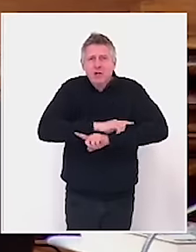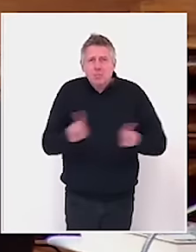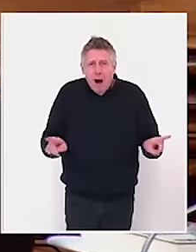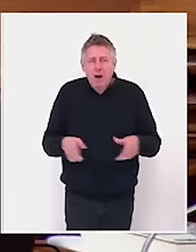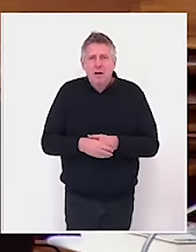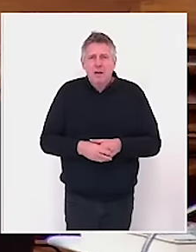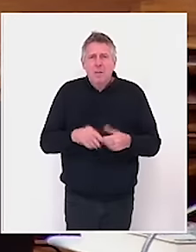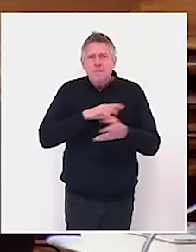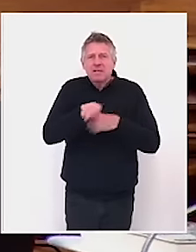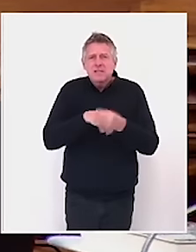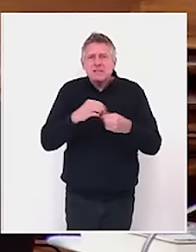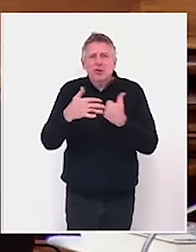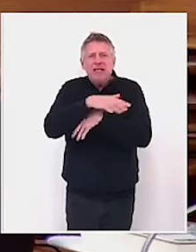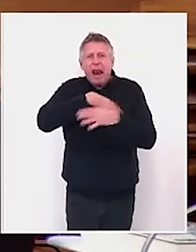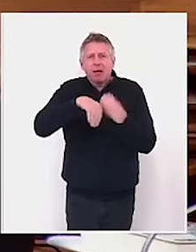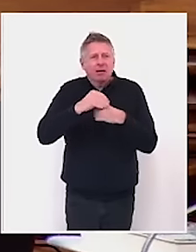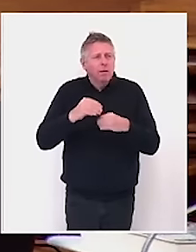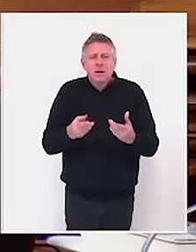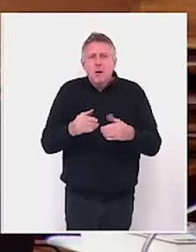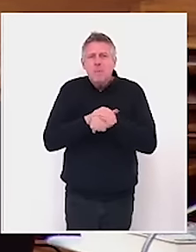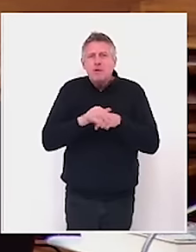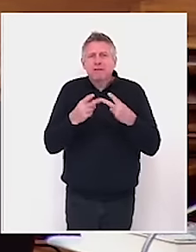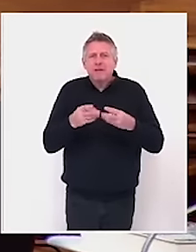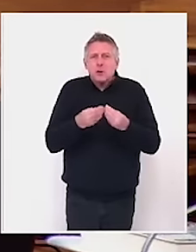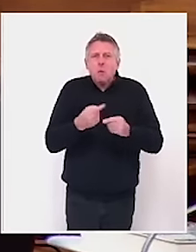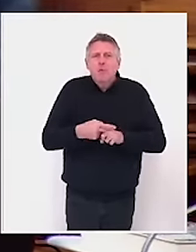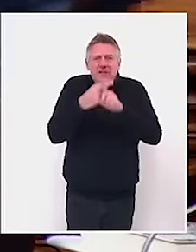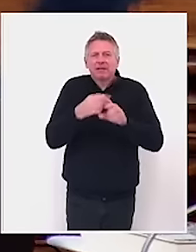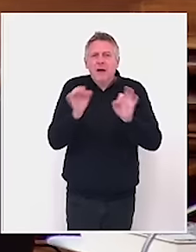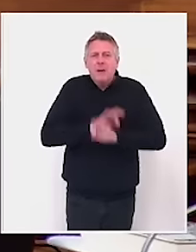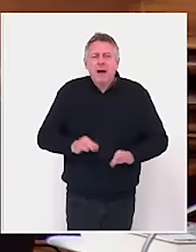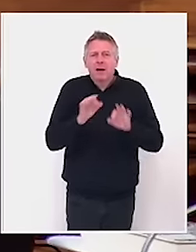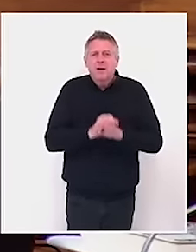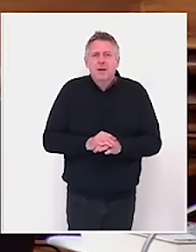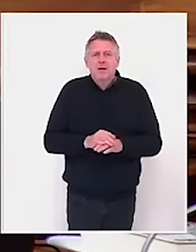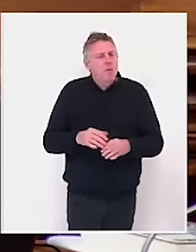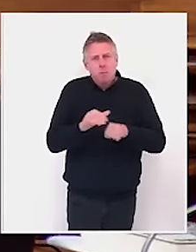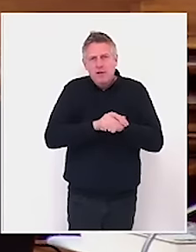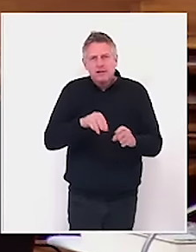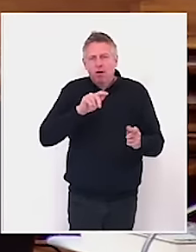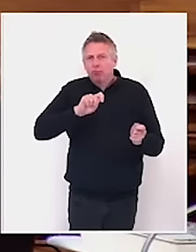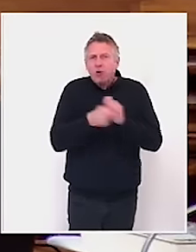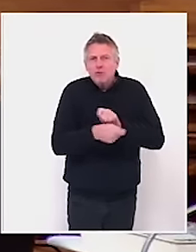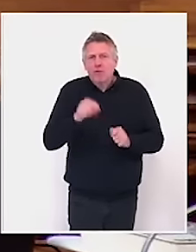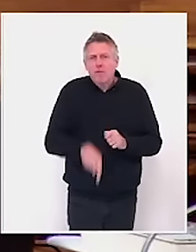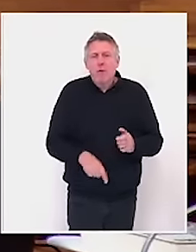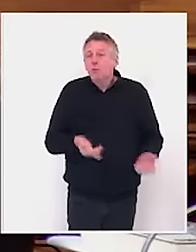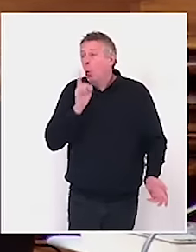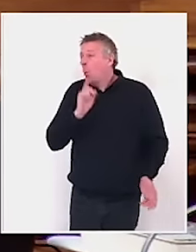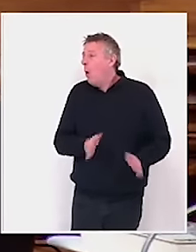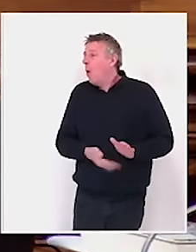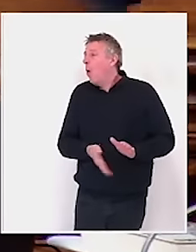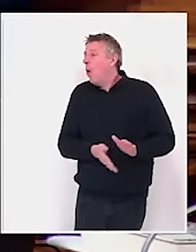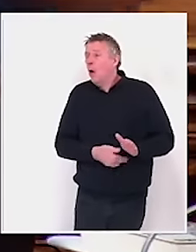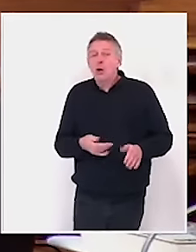soi-disant mixité sociale ou que cette politique de la ville, elle n'améliore rien du tout. Et donc ça voudrait dire remettre en question ces politiques-là. Et ça, non, on fait comme si, on continue